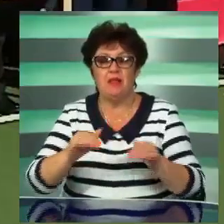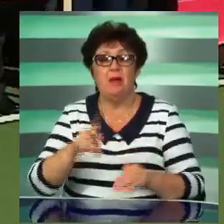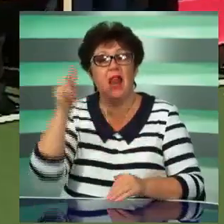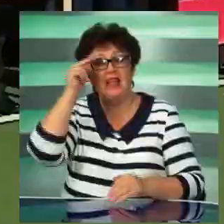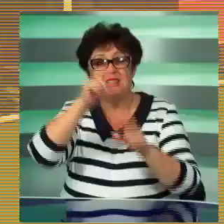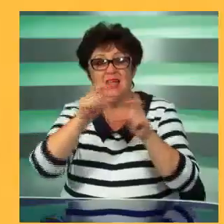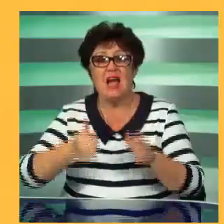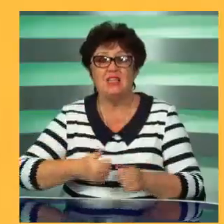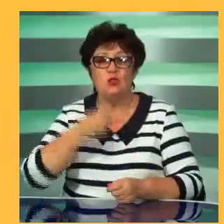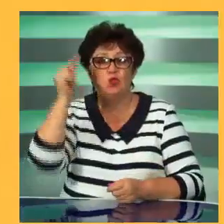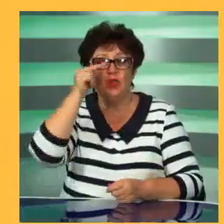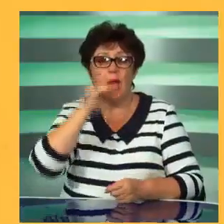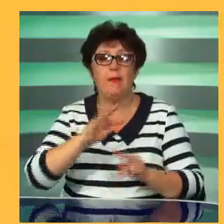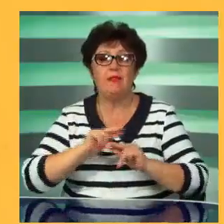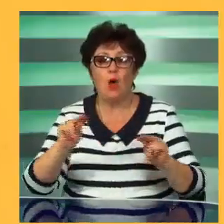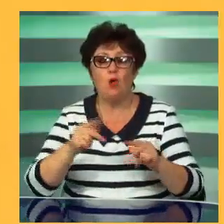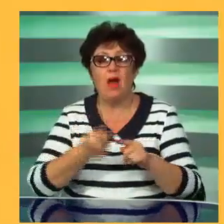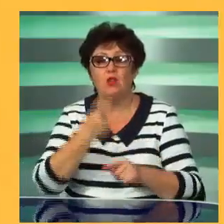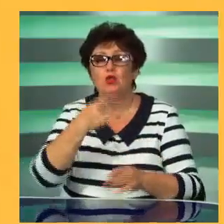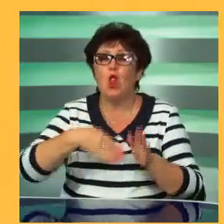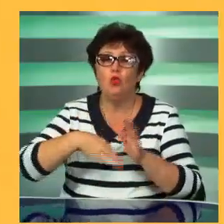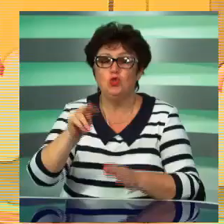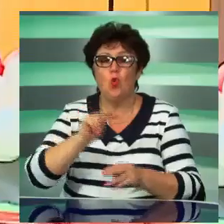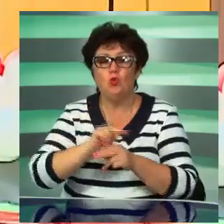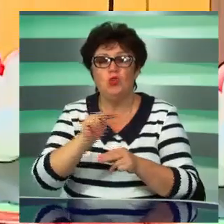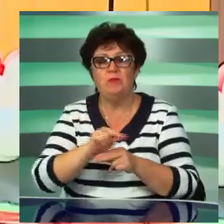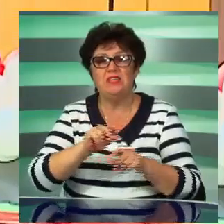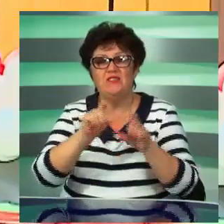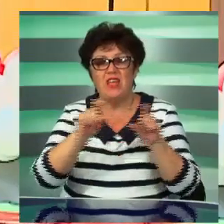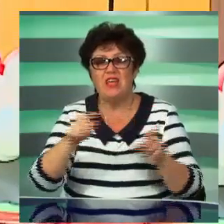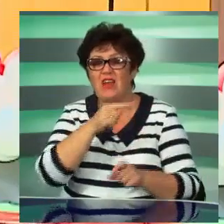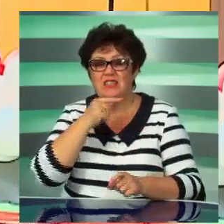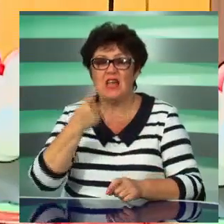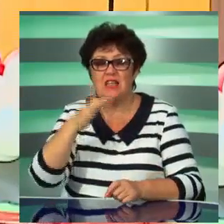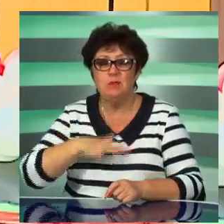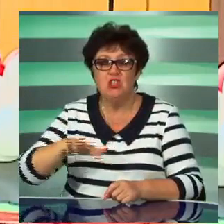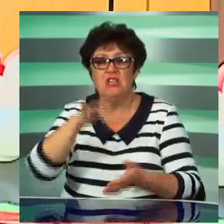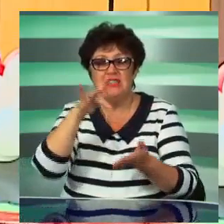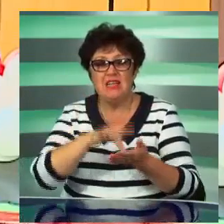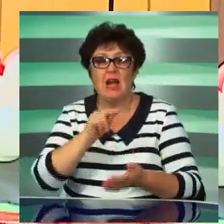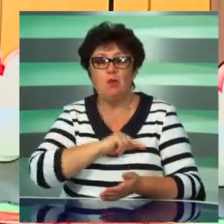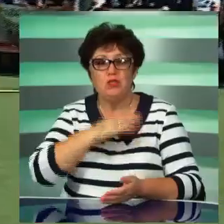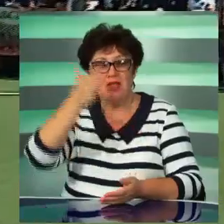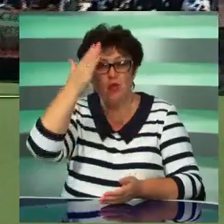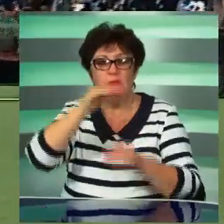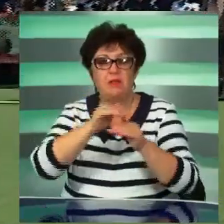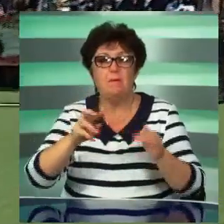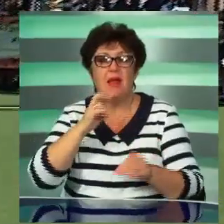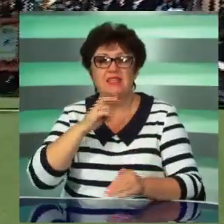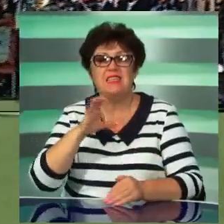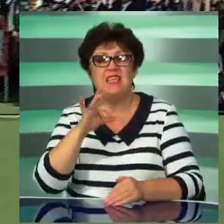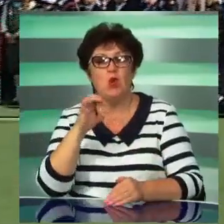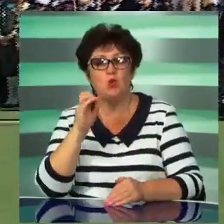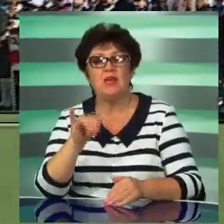гордится своими учениками и педагогами. Это одно из лучших учебных заведений России. Одна из площадок Центра работы с одаренными детьми, брянский